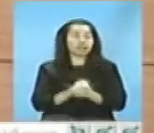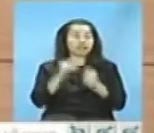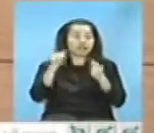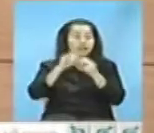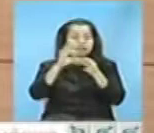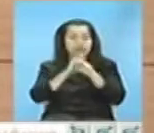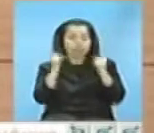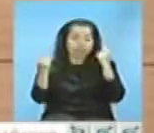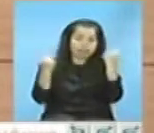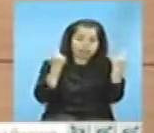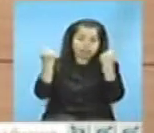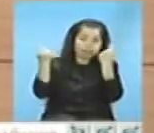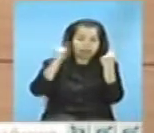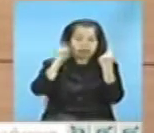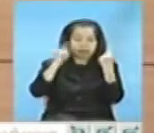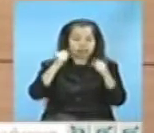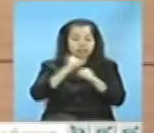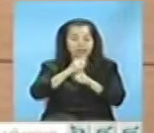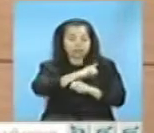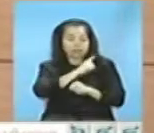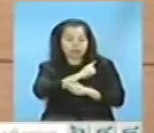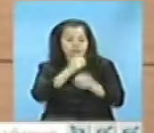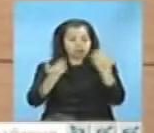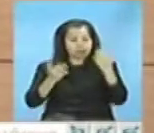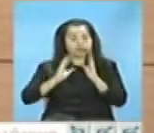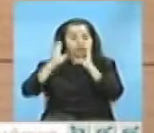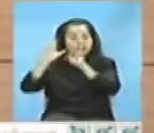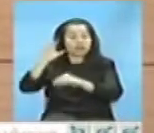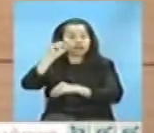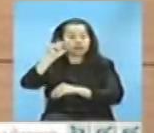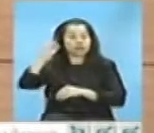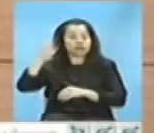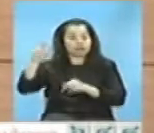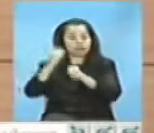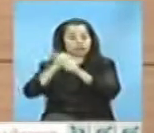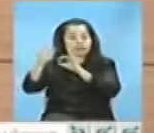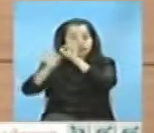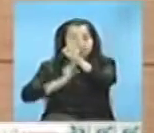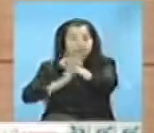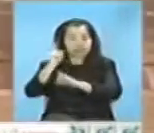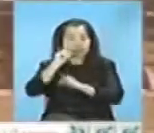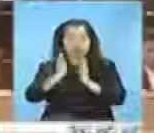แพ่งว่าเราจะทำหน้าที่ของเราหรือเราจะมอบหน้าที่ให้คนอื่นเขาทำแทนเราขอบคุณครับ